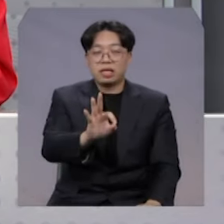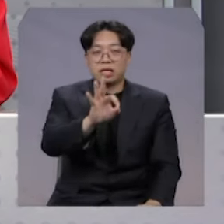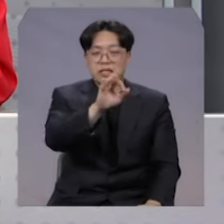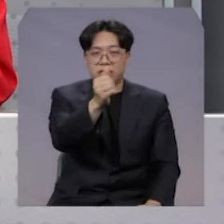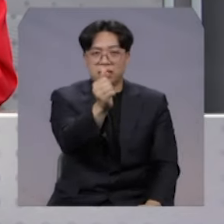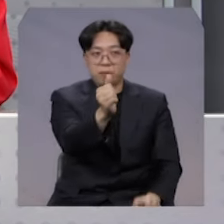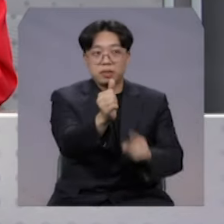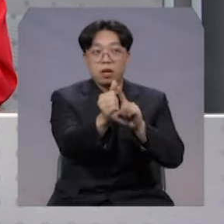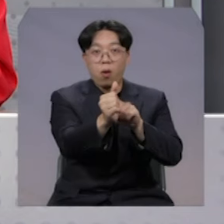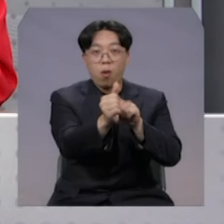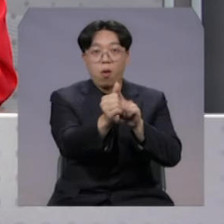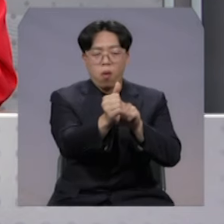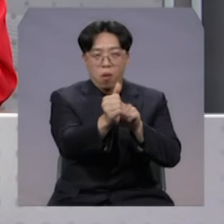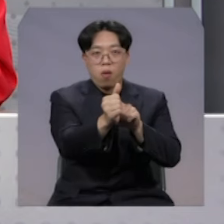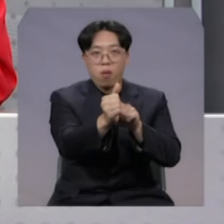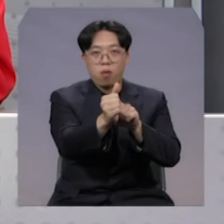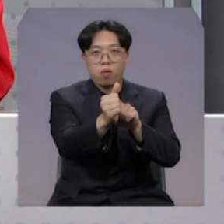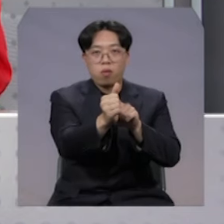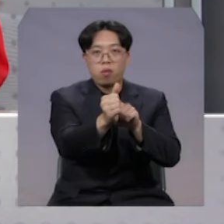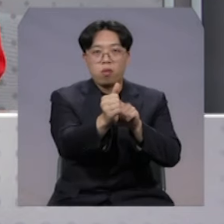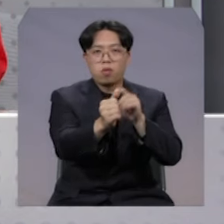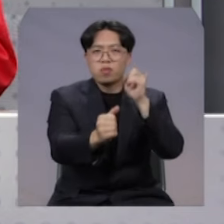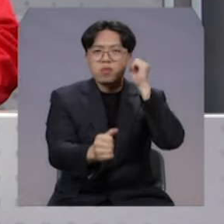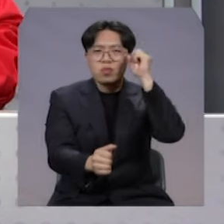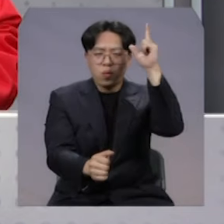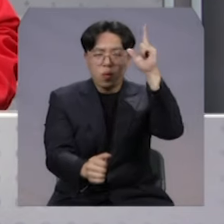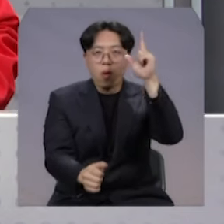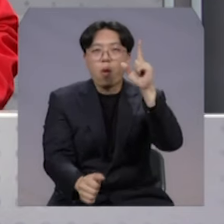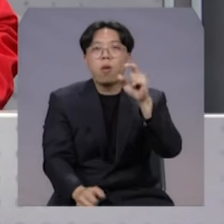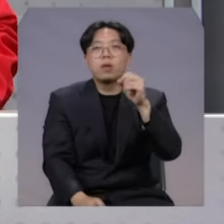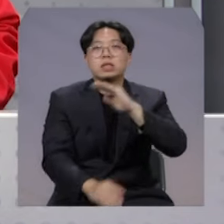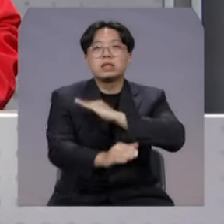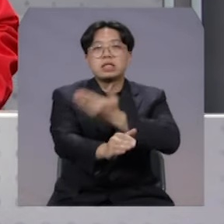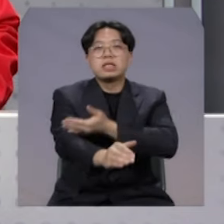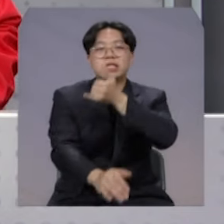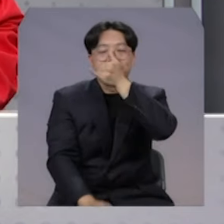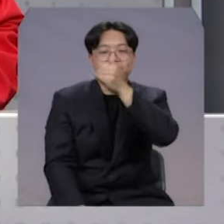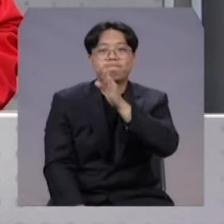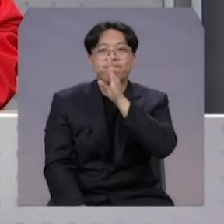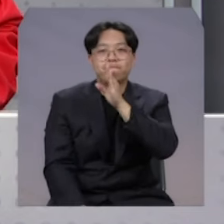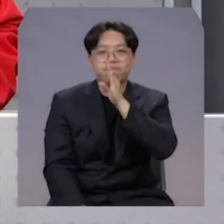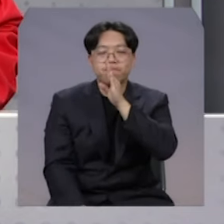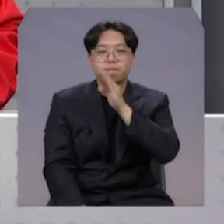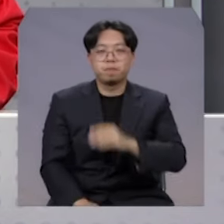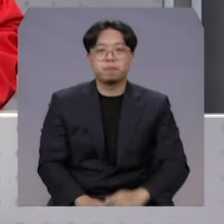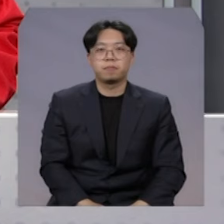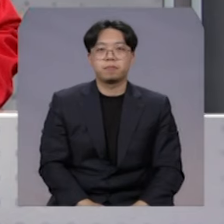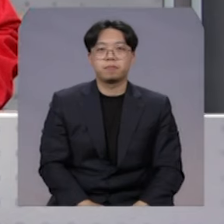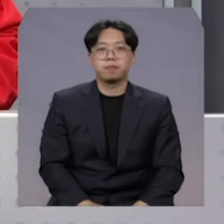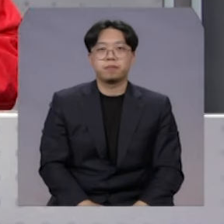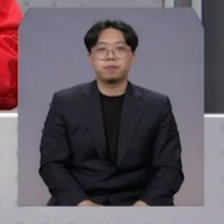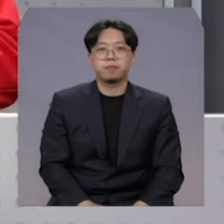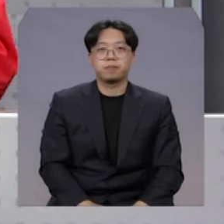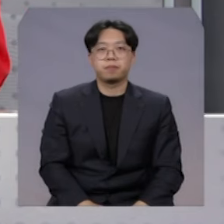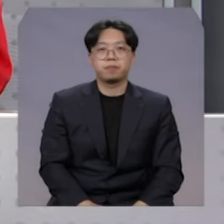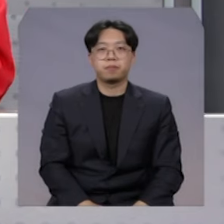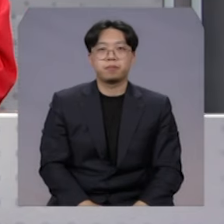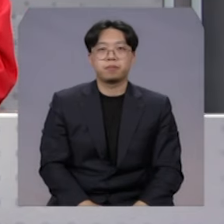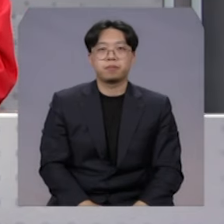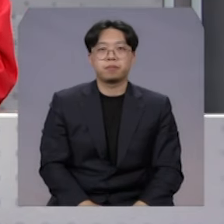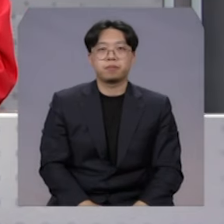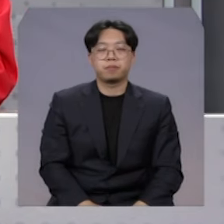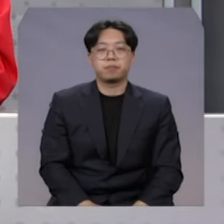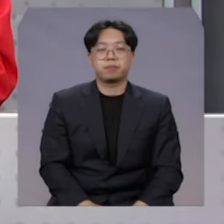제가 보아왔으니까요. 네, 개인적인 맞습니다. 친분도 있고 정말 좋은 정치인이라고 생각합니다. 질문으로 이어가겠습니다. 네,